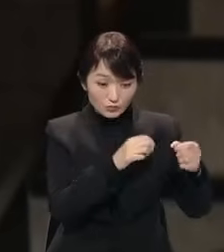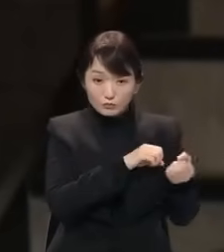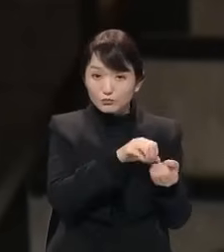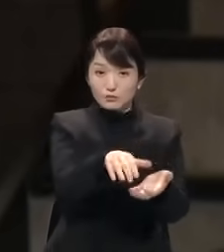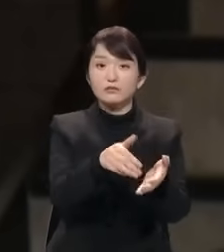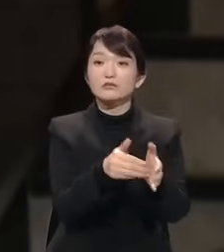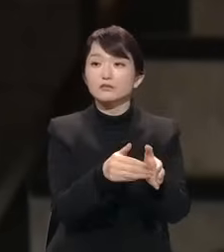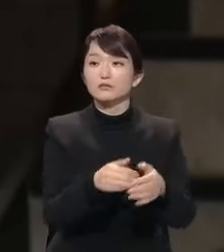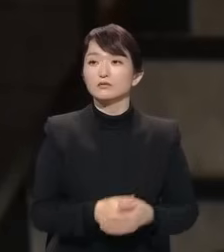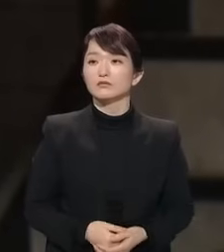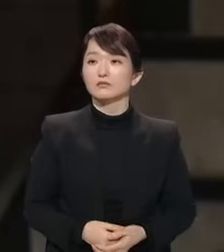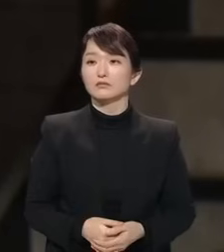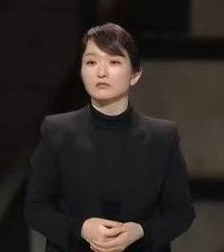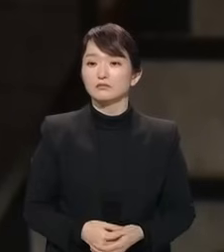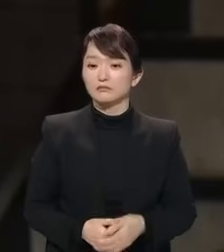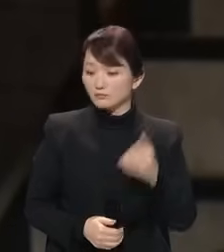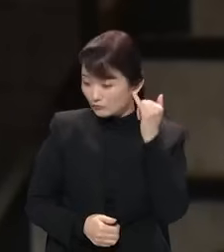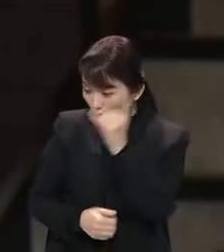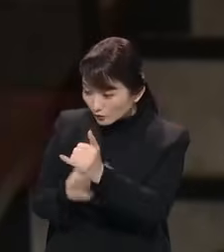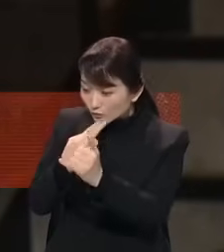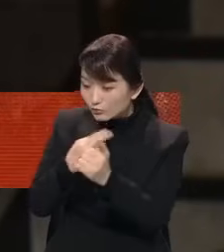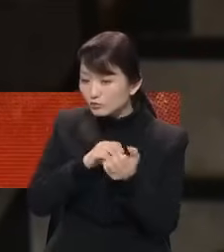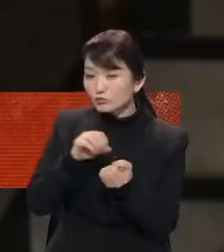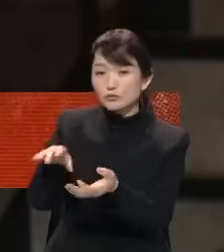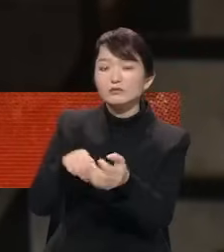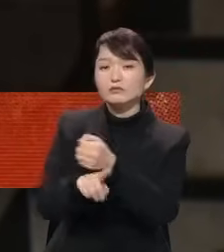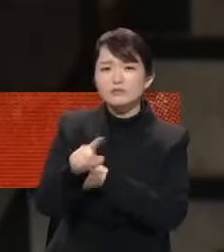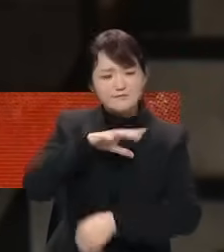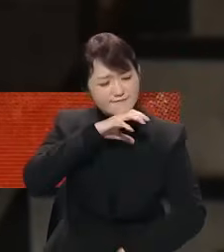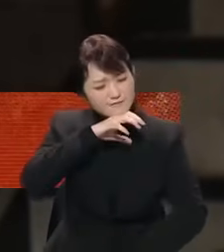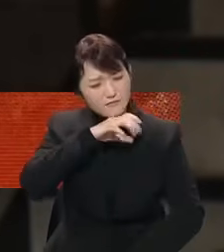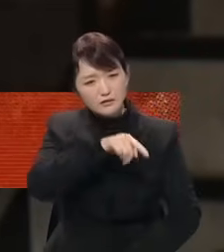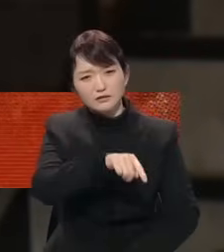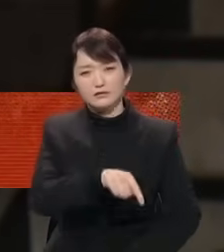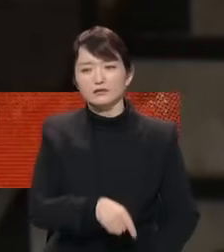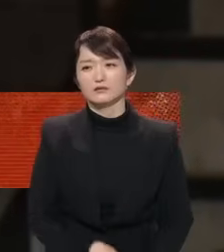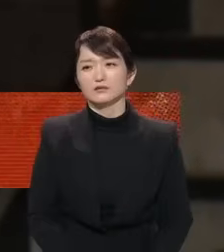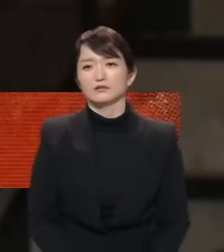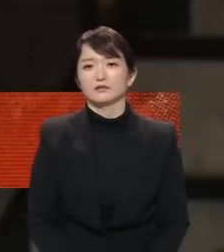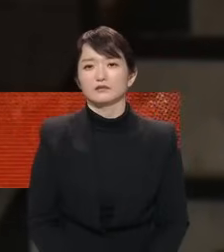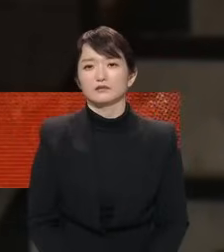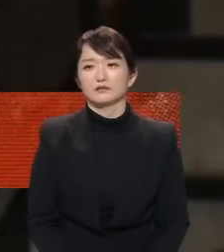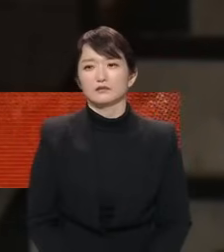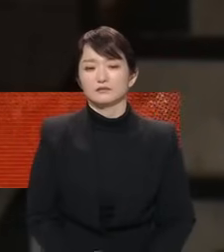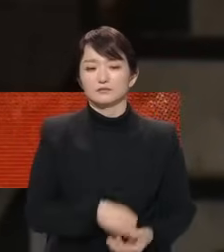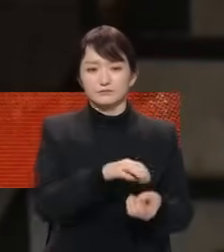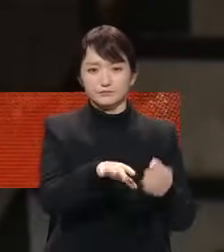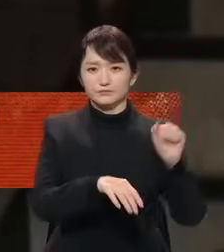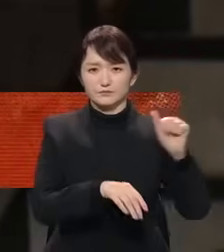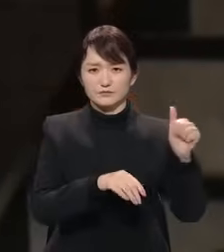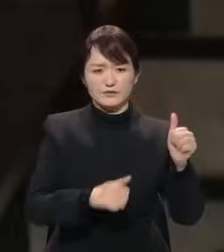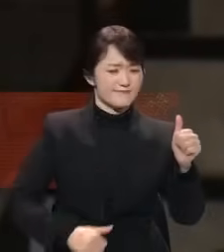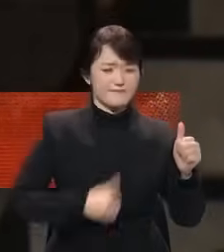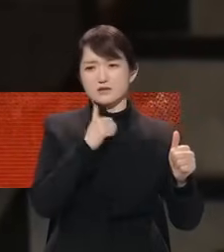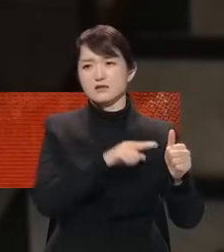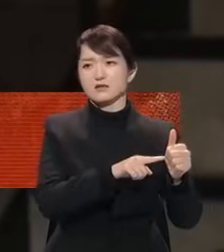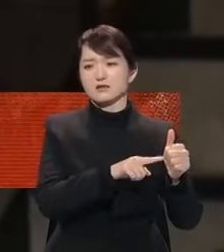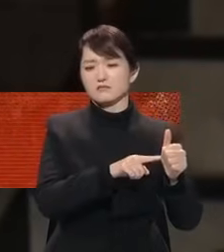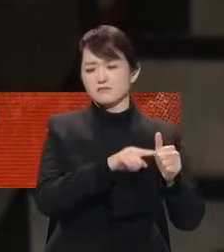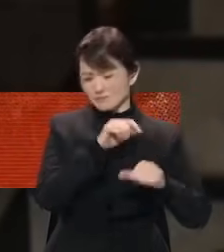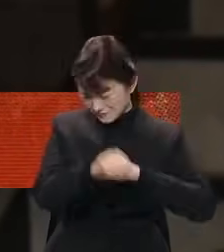얘기를 했더니 왜 전화도 안 하고 배송을 하느냐 민원을 넣겠다라고 해서 지금 이 택배기사분도 화가 나서